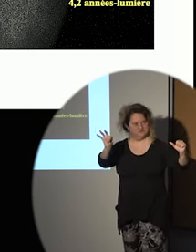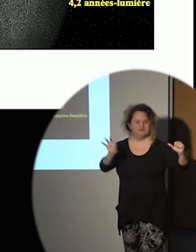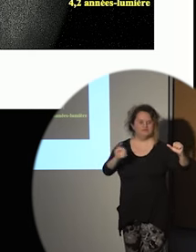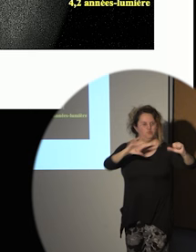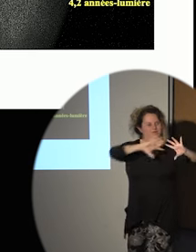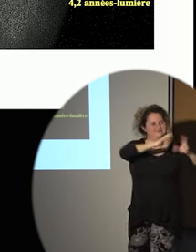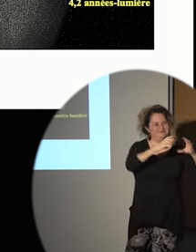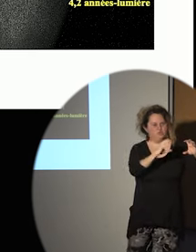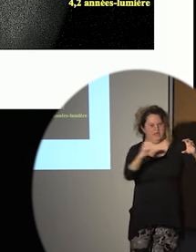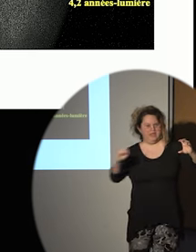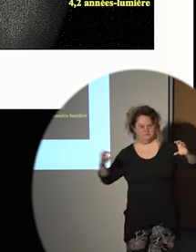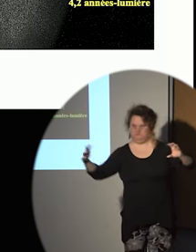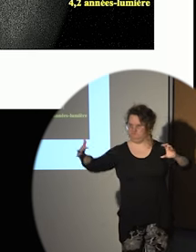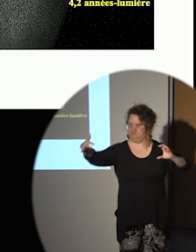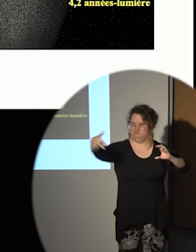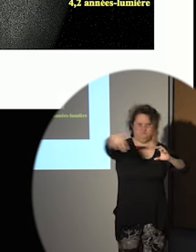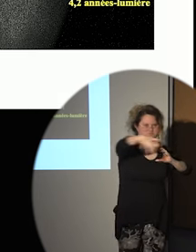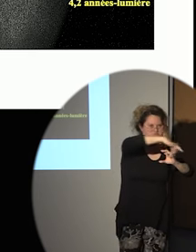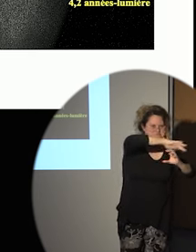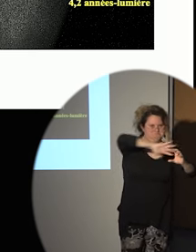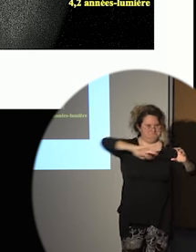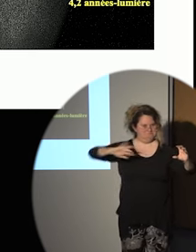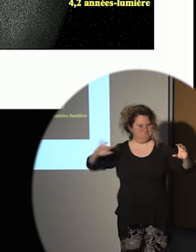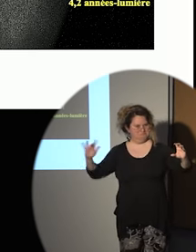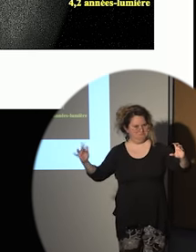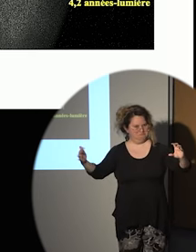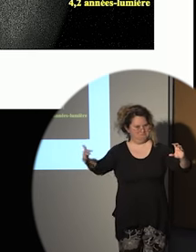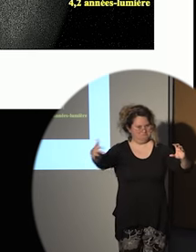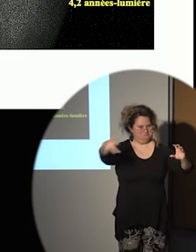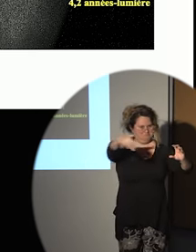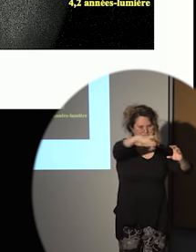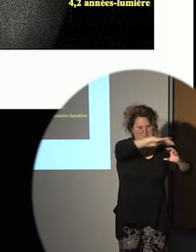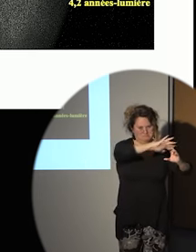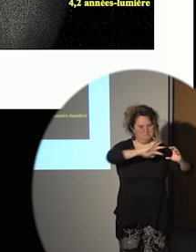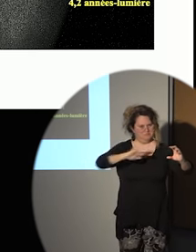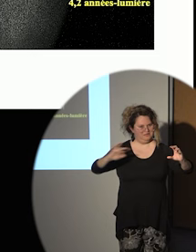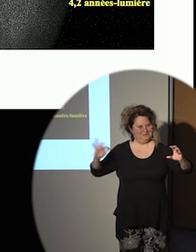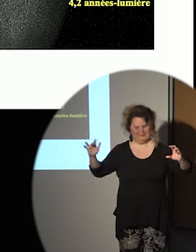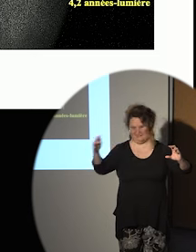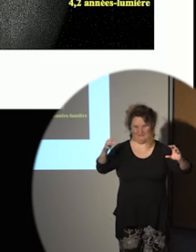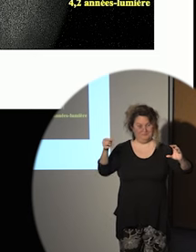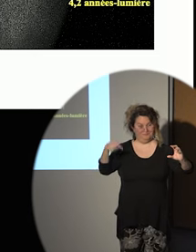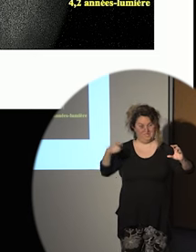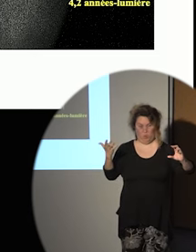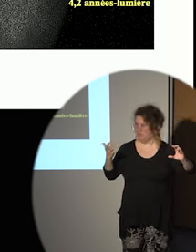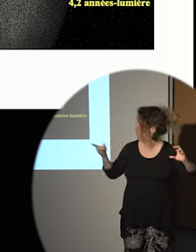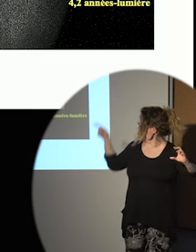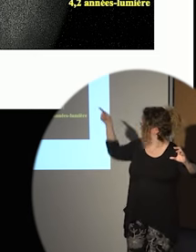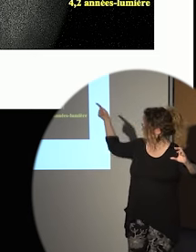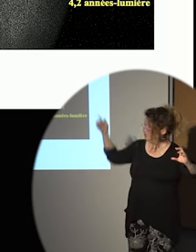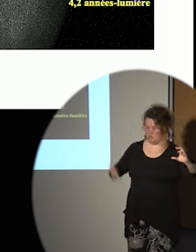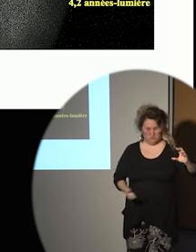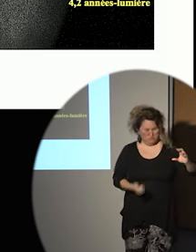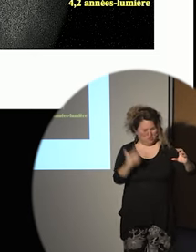tout à fait en équilibre dynamique avec le système solaire, et qui contient des milliers et des centaines de